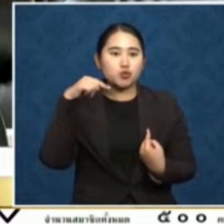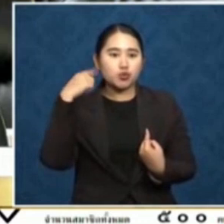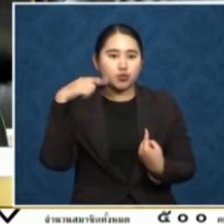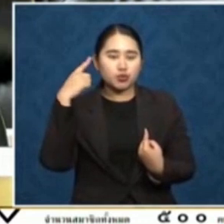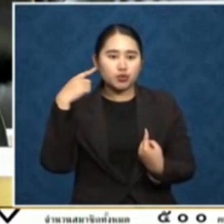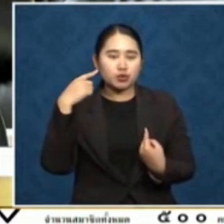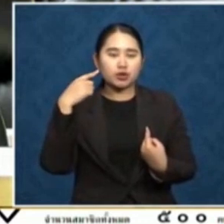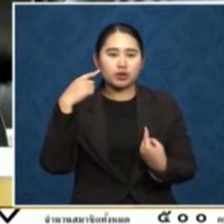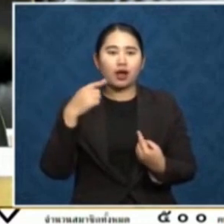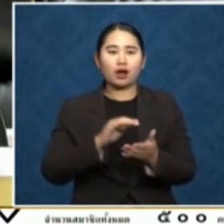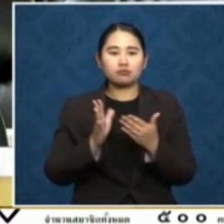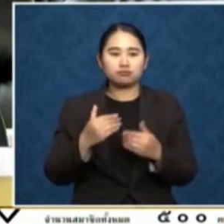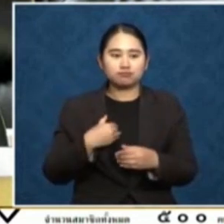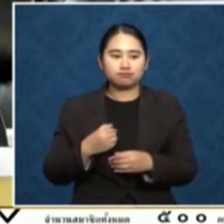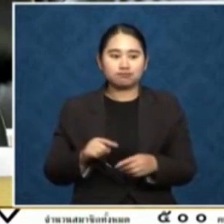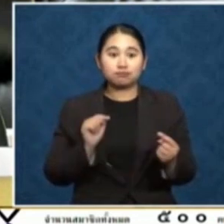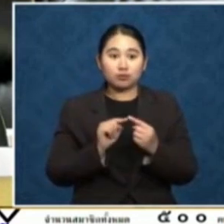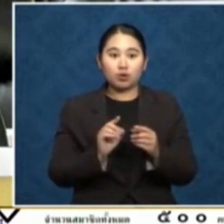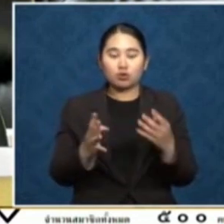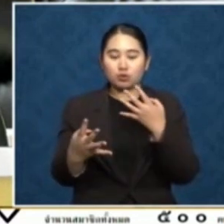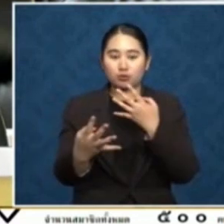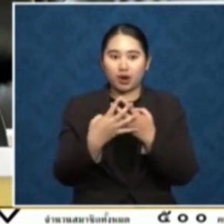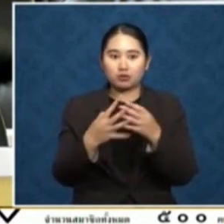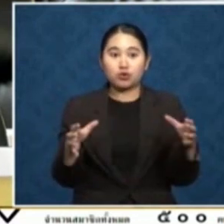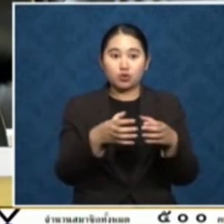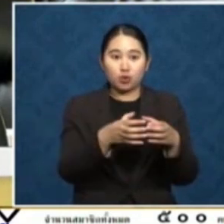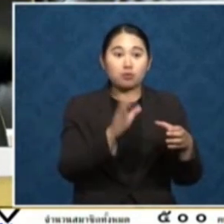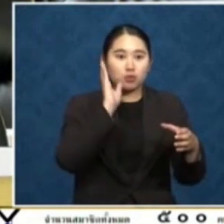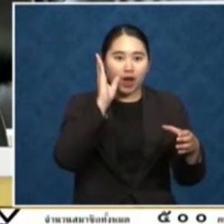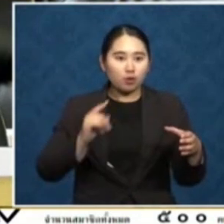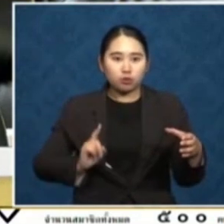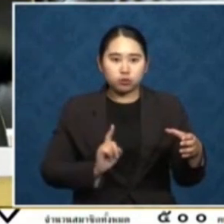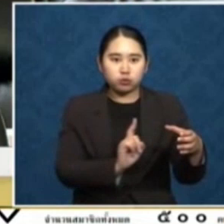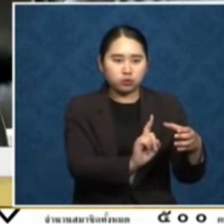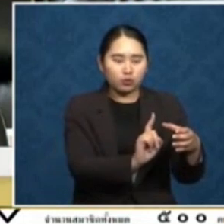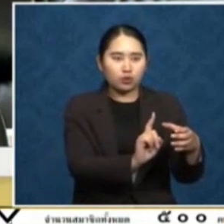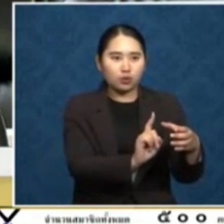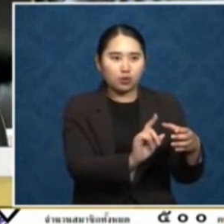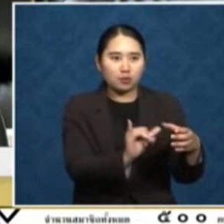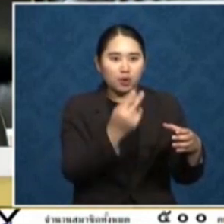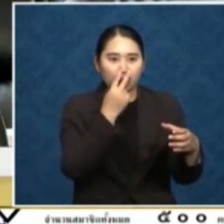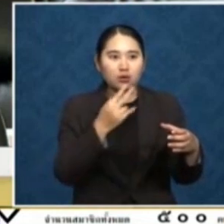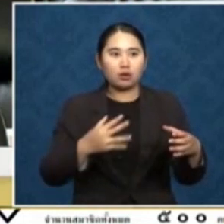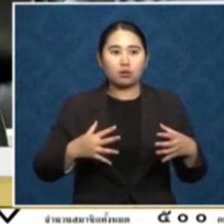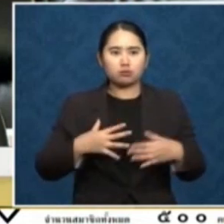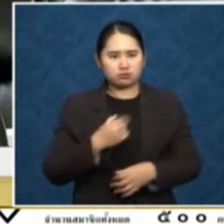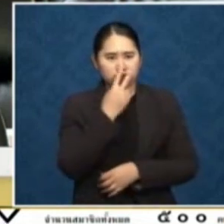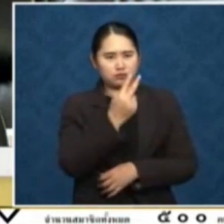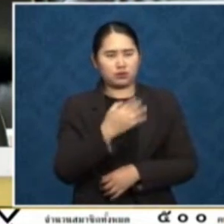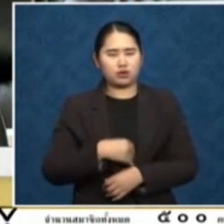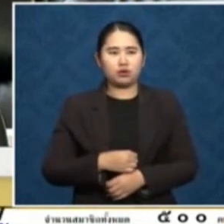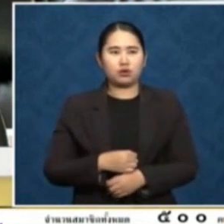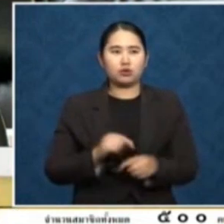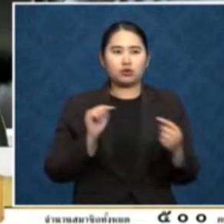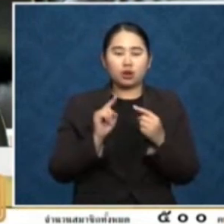ชายแต่จิตใจเขาเป็นผู้หญิงพอเขาเข้าไปในเรือนจำอยู่รวมกับผู้ต้องขังช